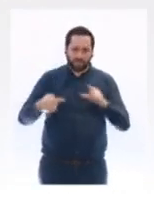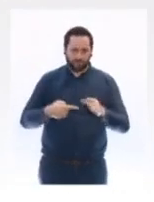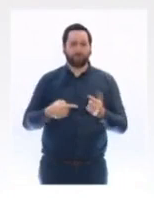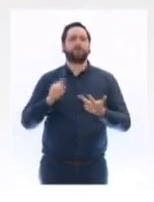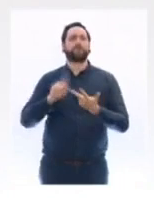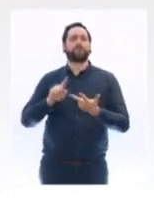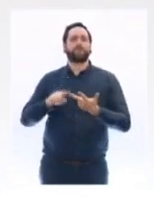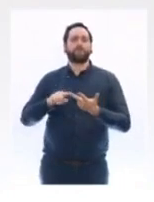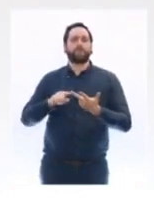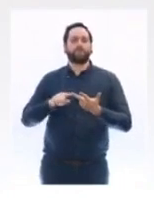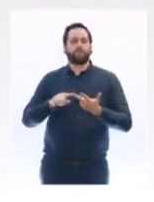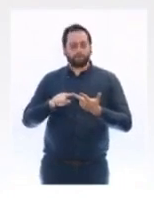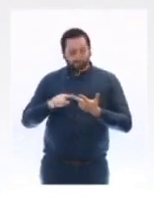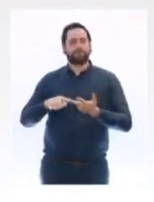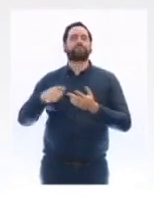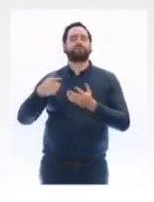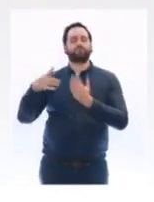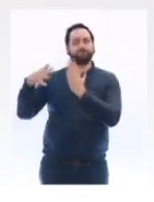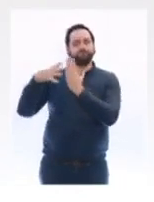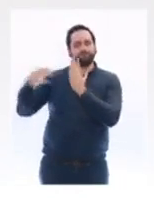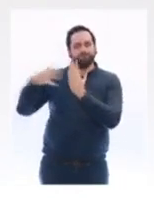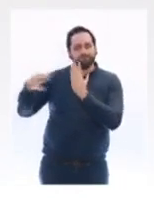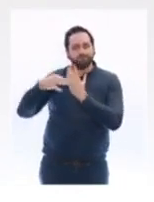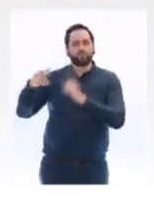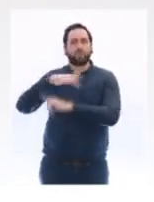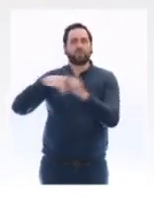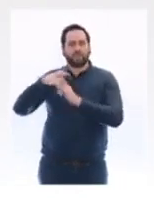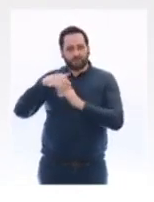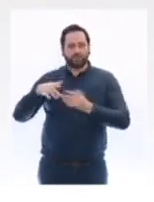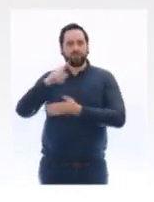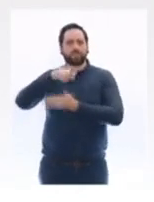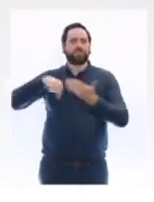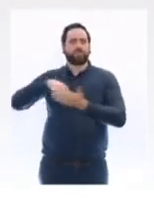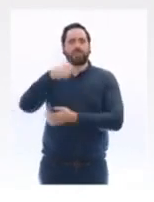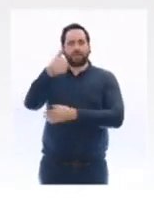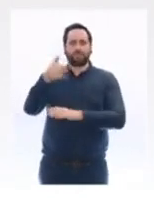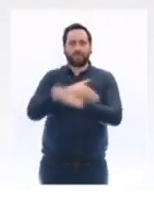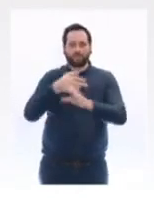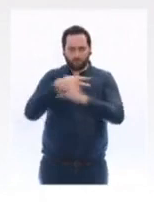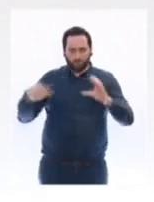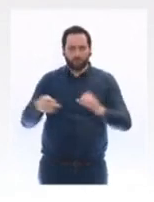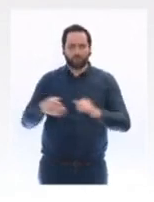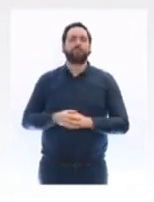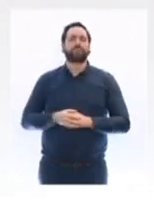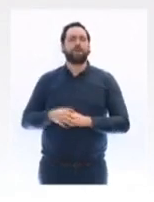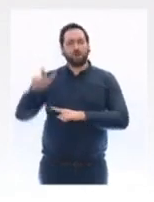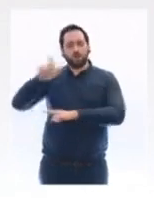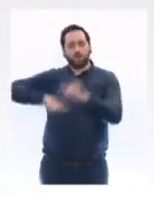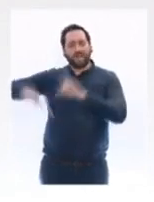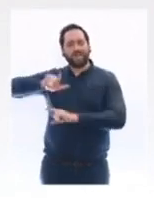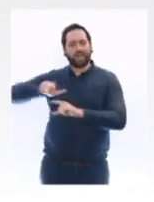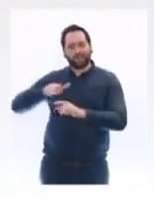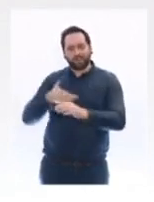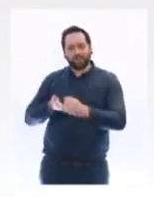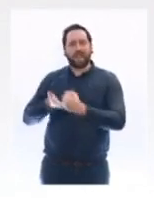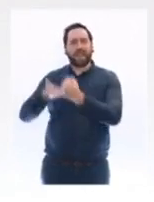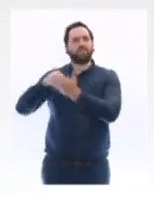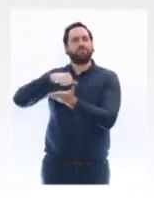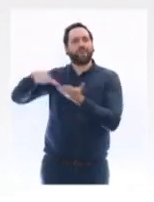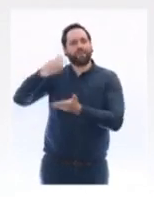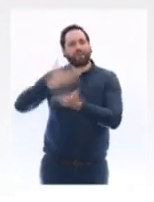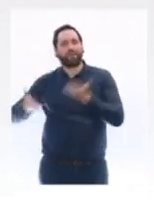20 milliards d'euros pour nous permettre de voir venir et d'anticiper d'éventuelles difficultés supplémentaires. Je tiens